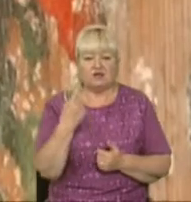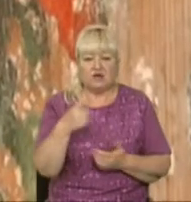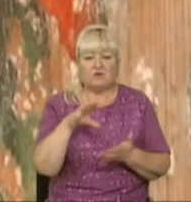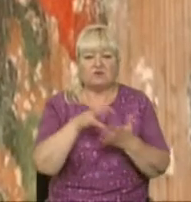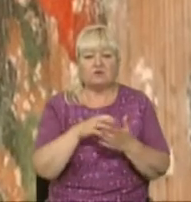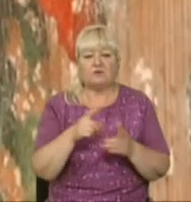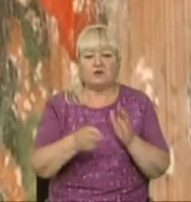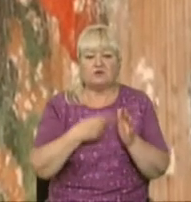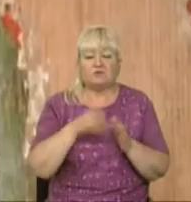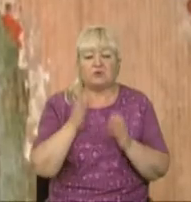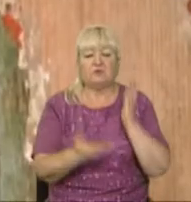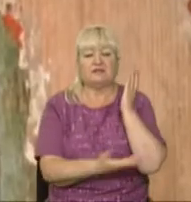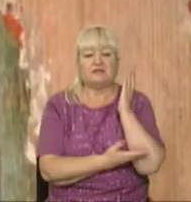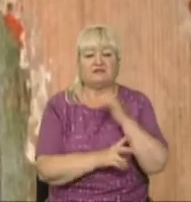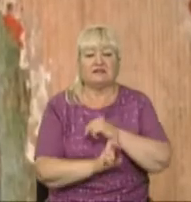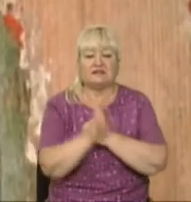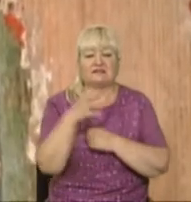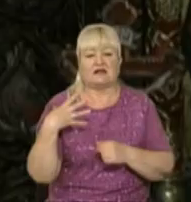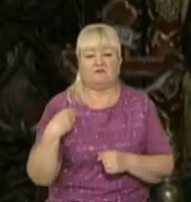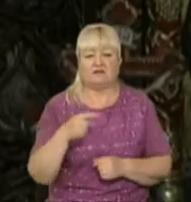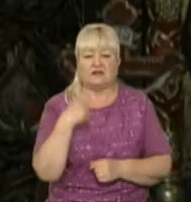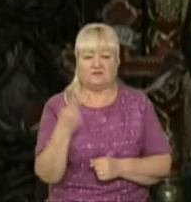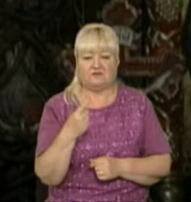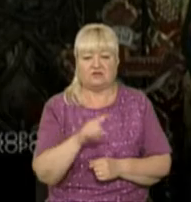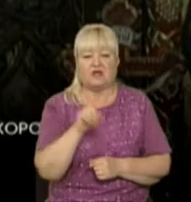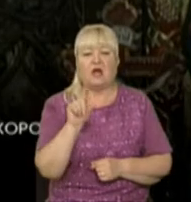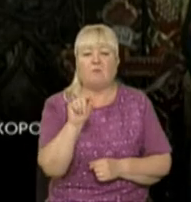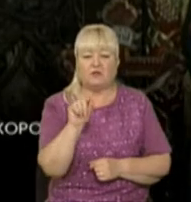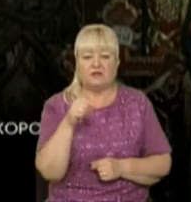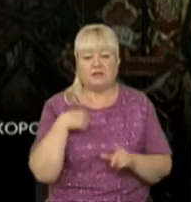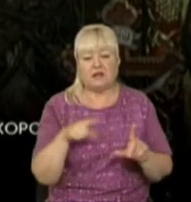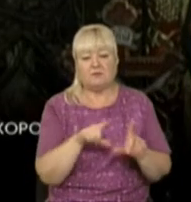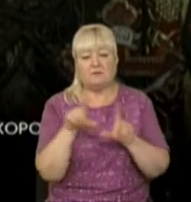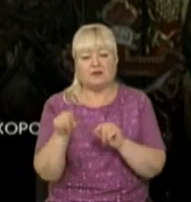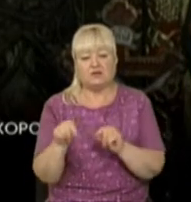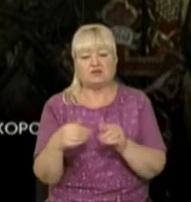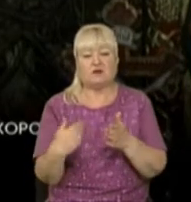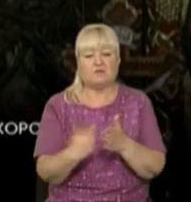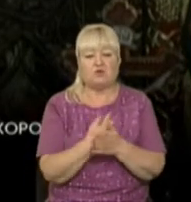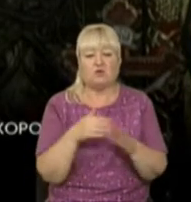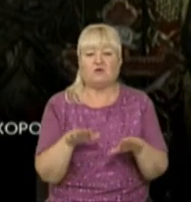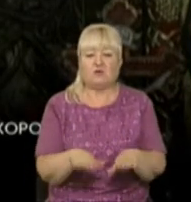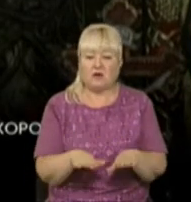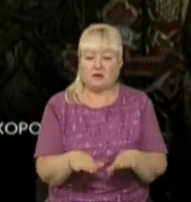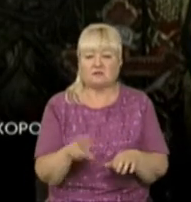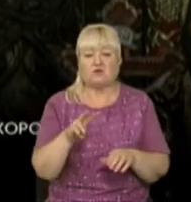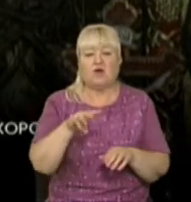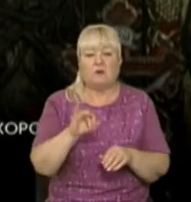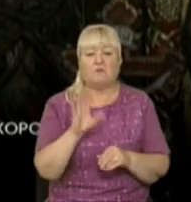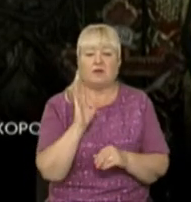дослідження стане дерев'яна церква на Львівщині. З понеділка ми переїжджаємо в нову локацію. Ми